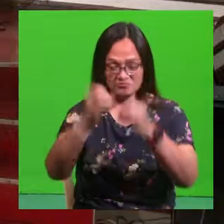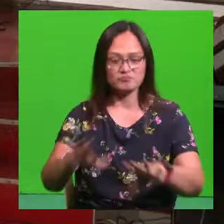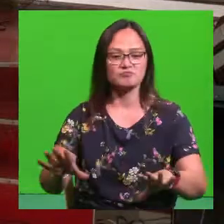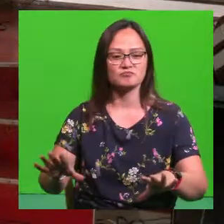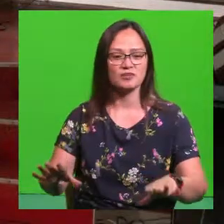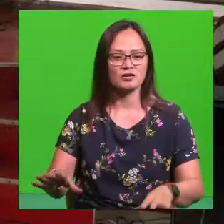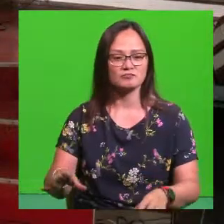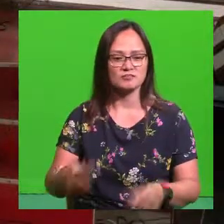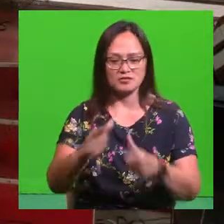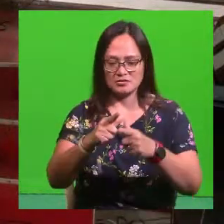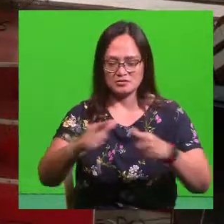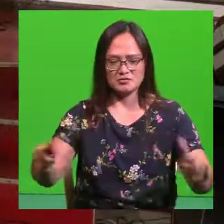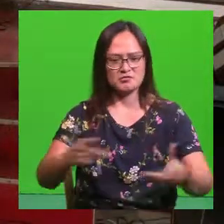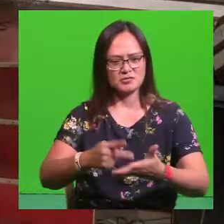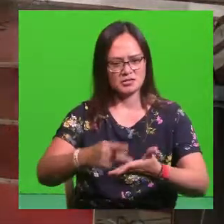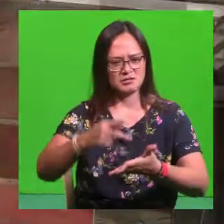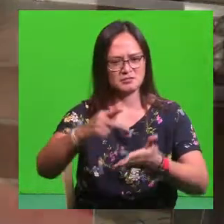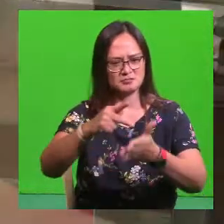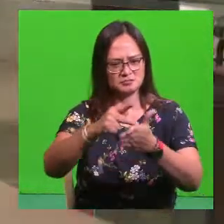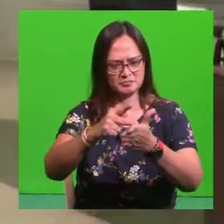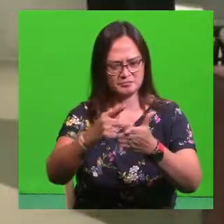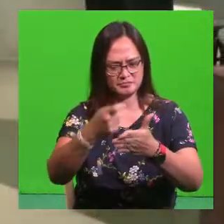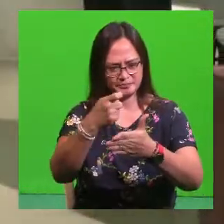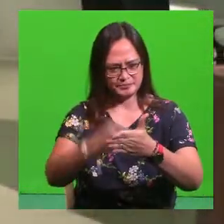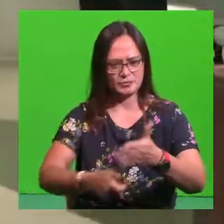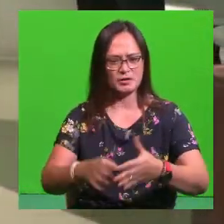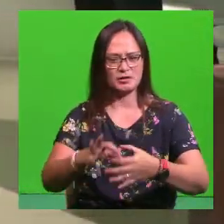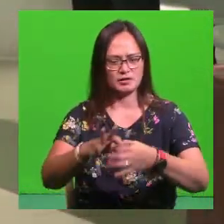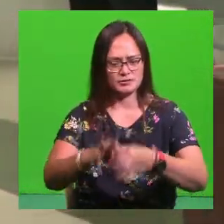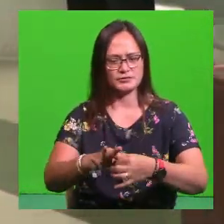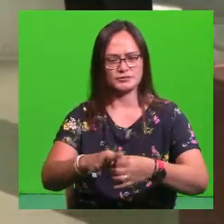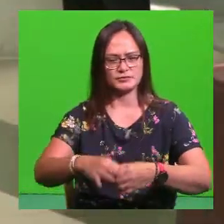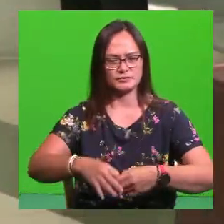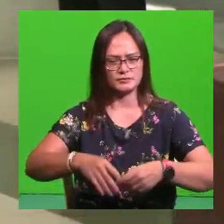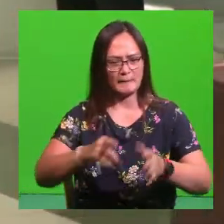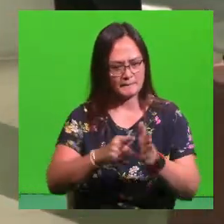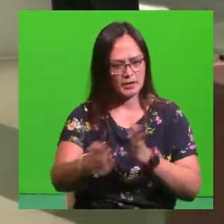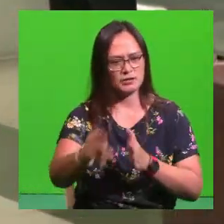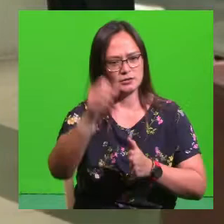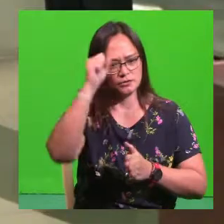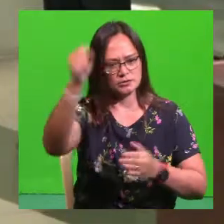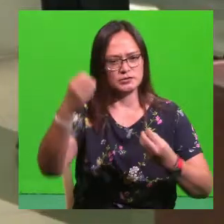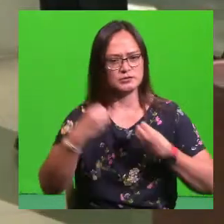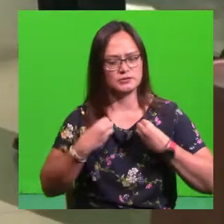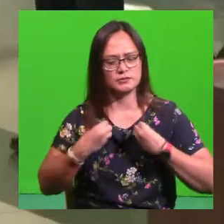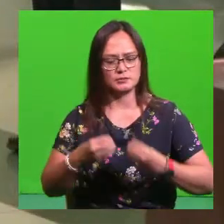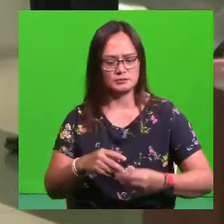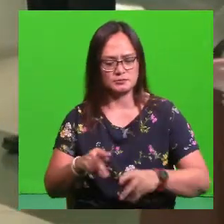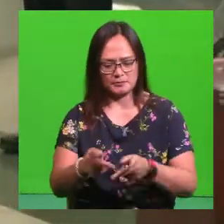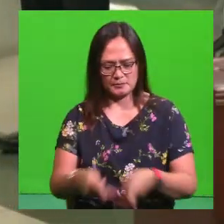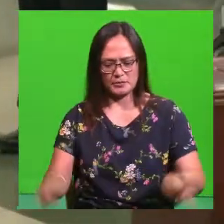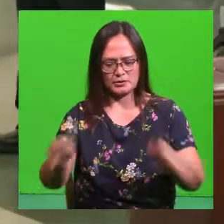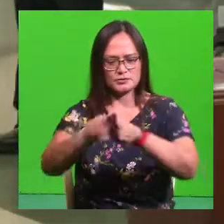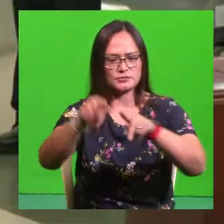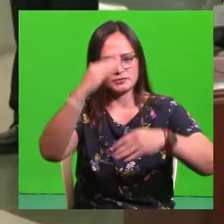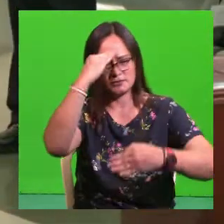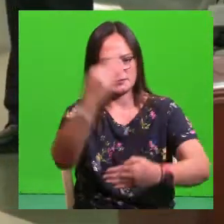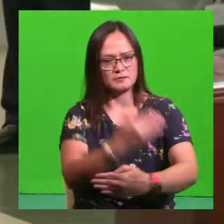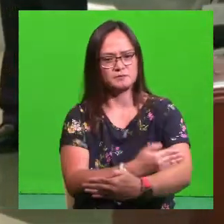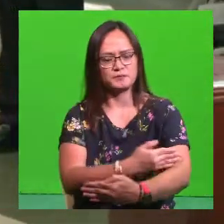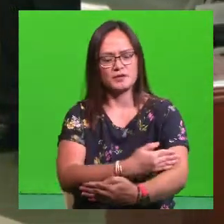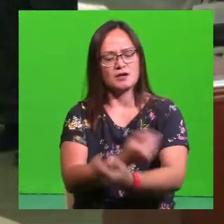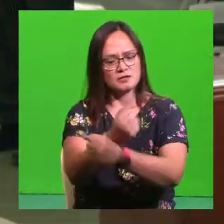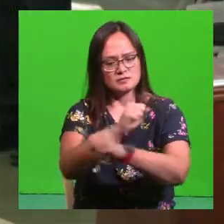Great price of my pardon, His own precious Son. Saved by